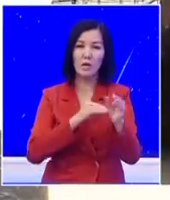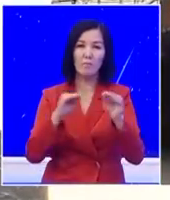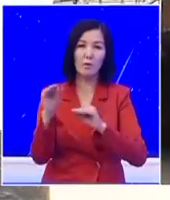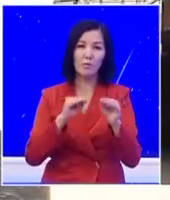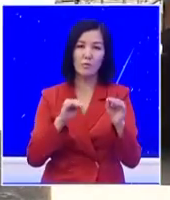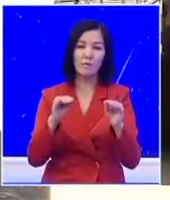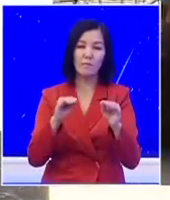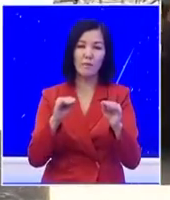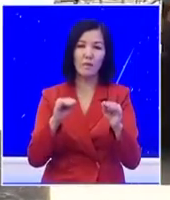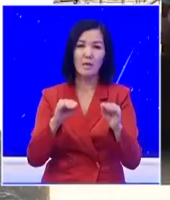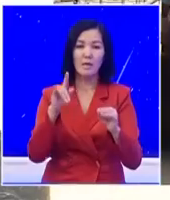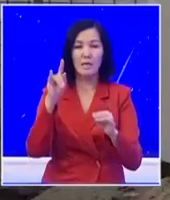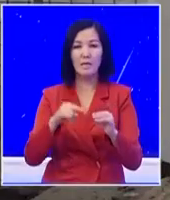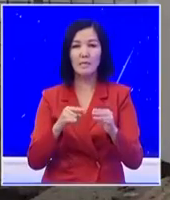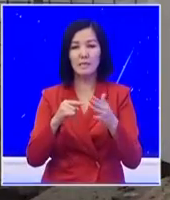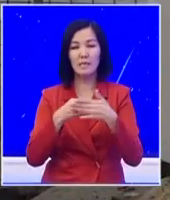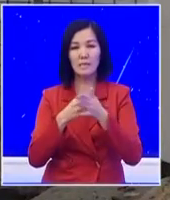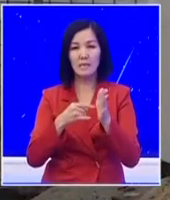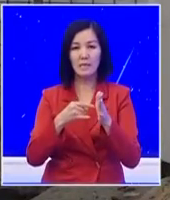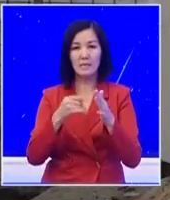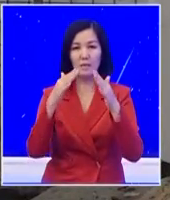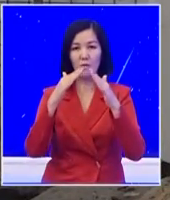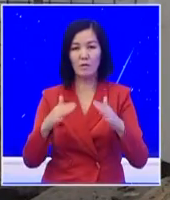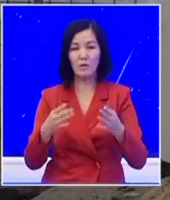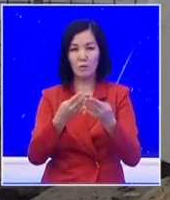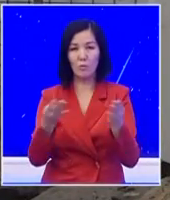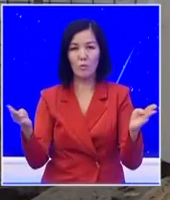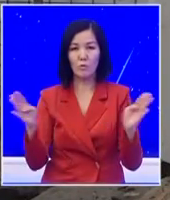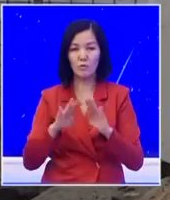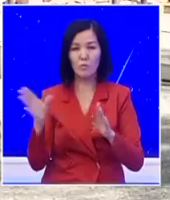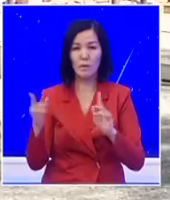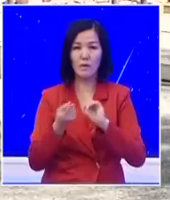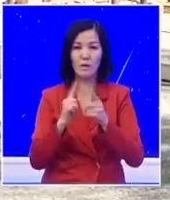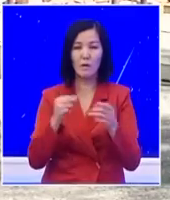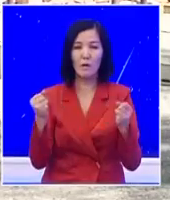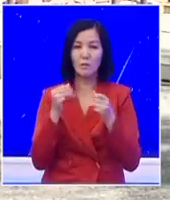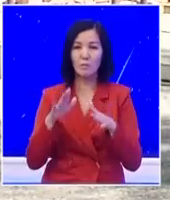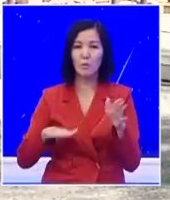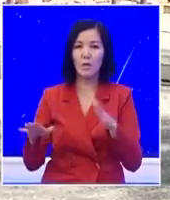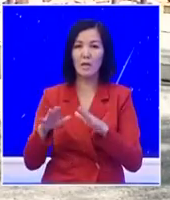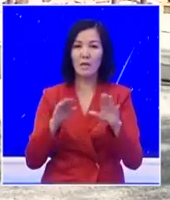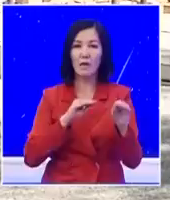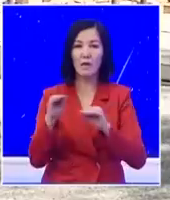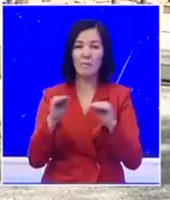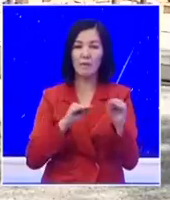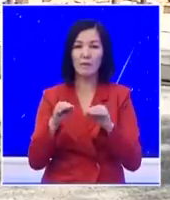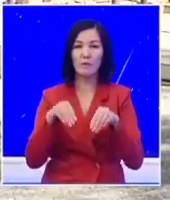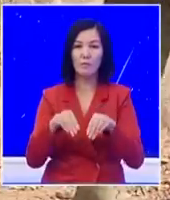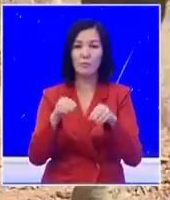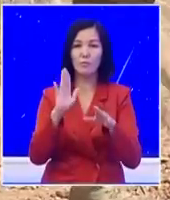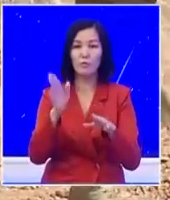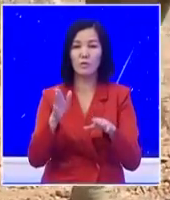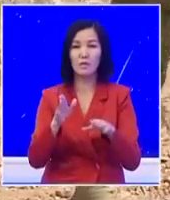жаңартылады. Яғни есік терезе шатыры қоршауда ауыстырылып, маңайы түрленеді. Спорттық алаң мен абаттандыру шаралары атқарылады.